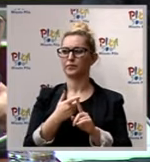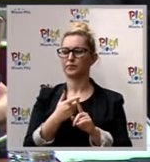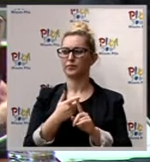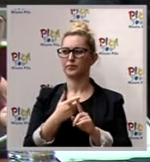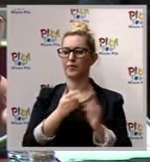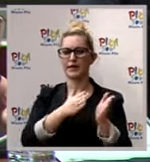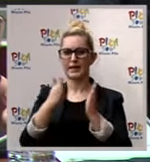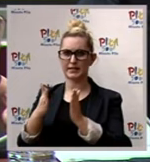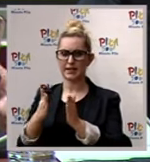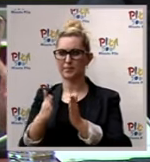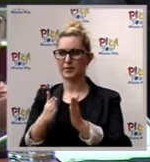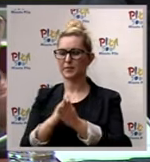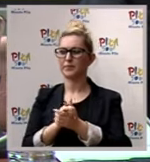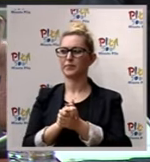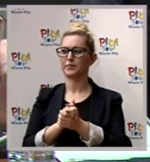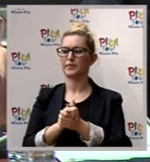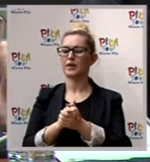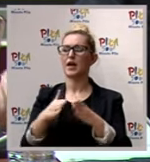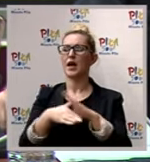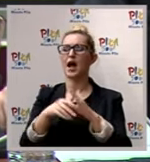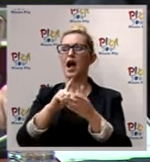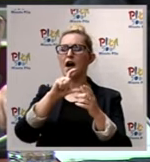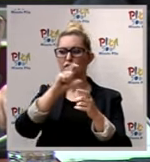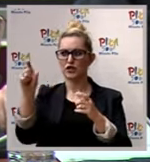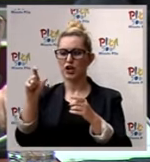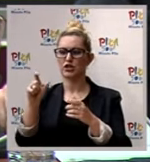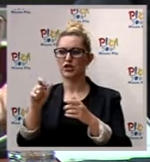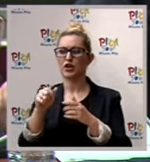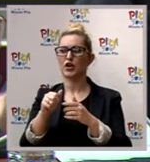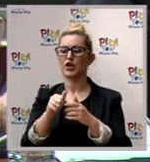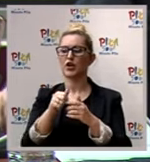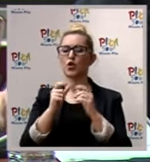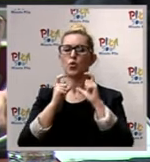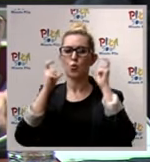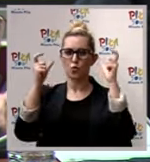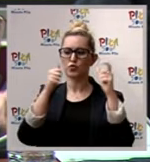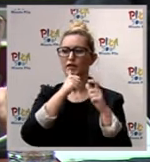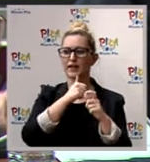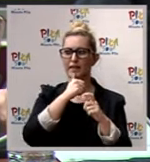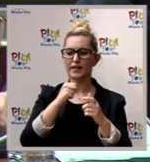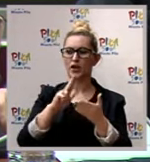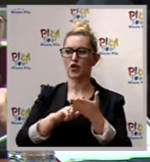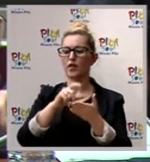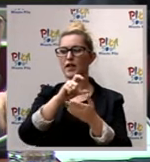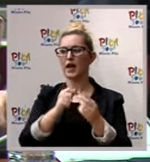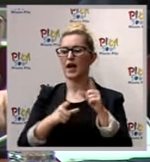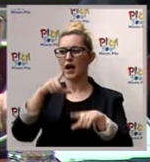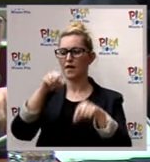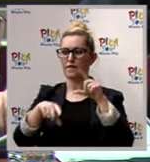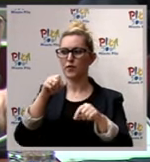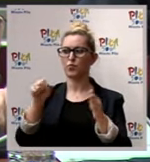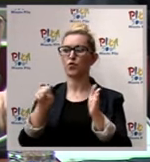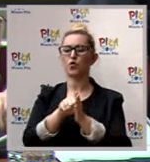Ustęp trzeci. Stwierdza się, że w wyniku przeprowadzonego tajnego głosowania na wybór ławników do Sądu Rejonowego w